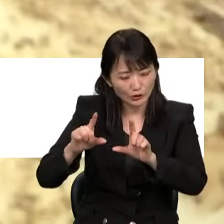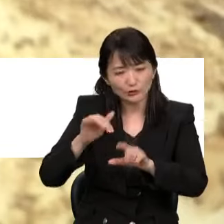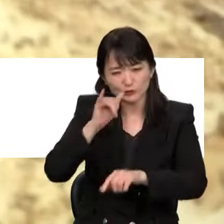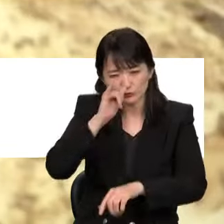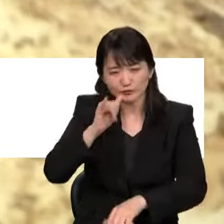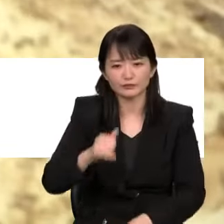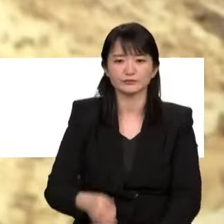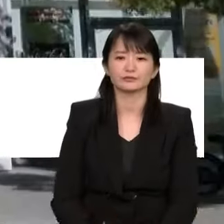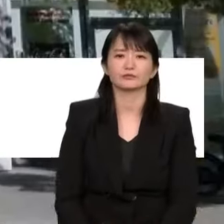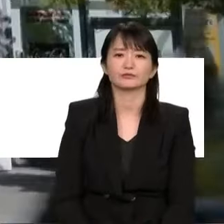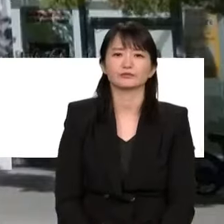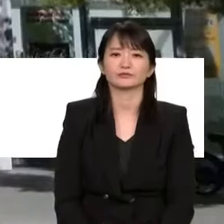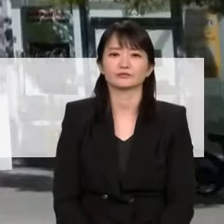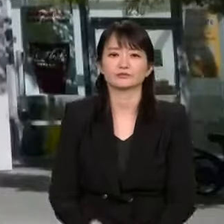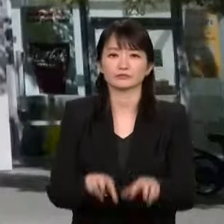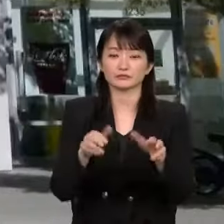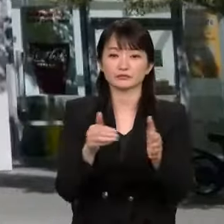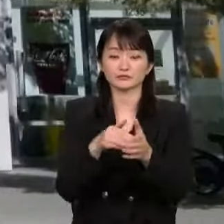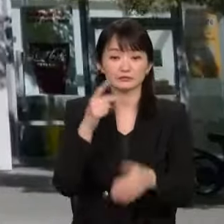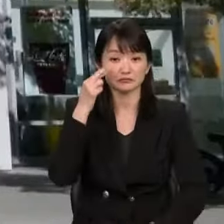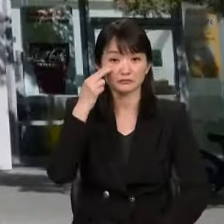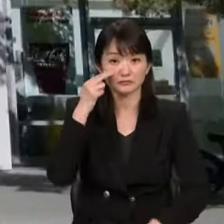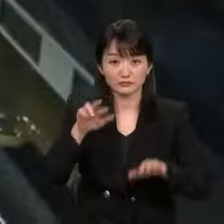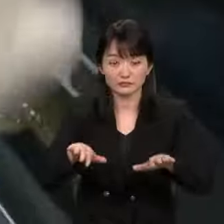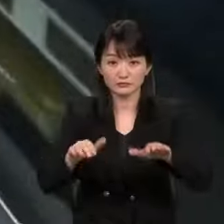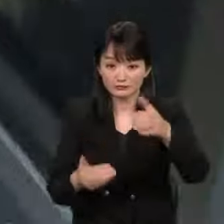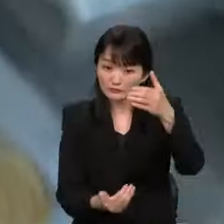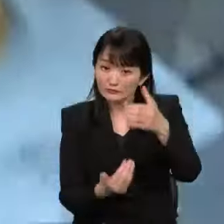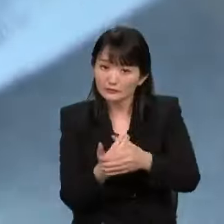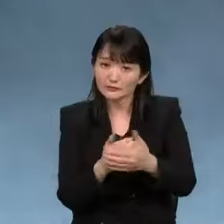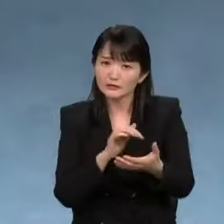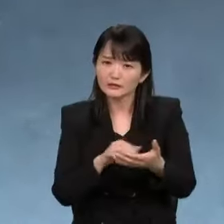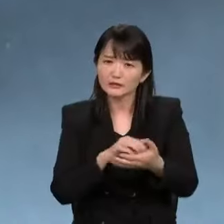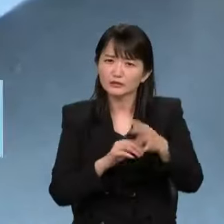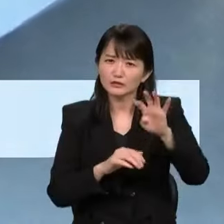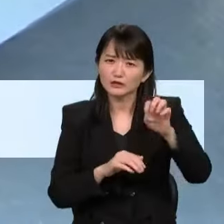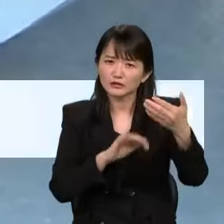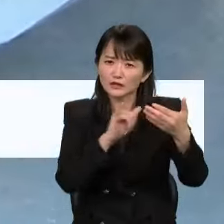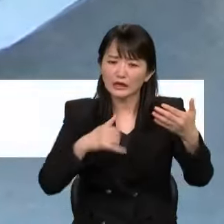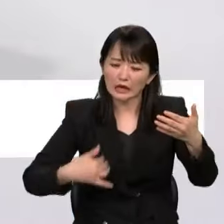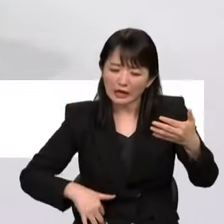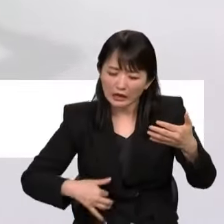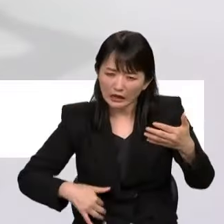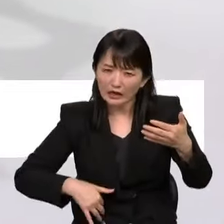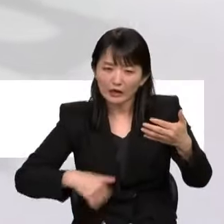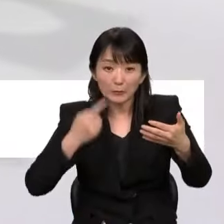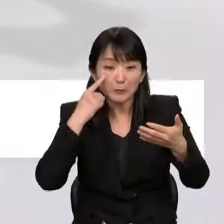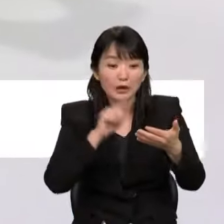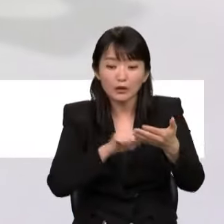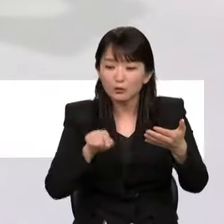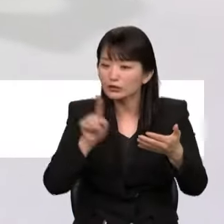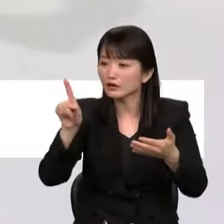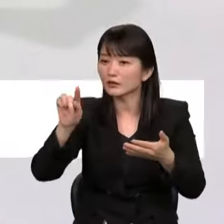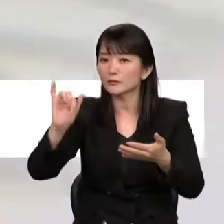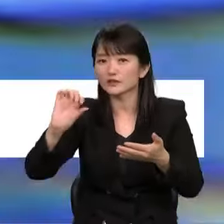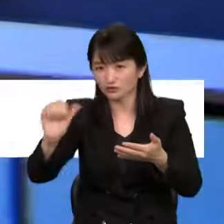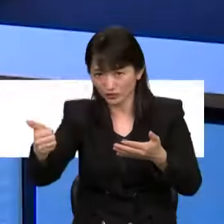an onion field. 지금까지 미국에선 이번 사태로 최소 49명이 식중독 증세를 보였고 이 중 한 명이